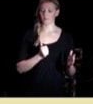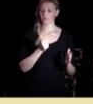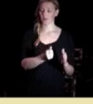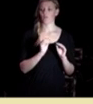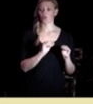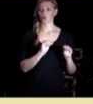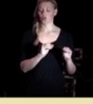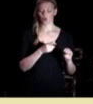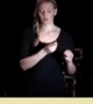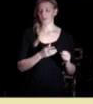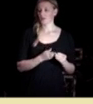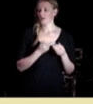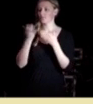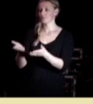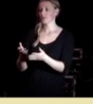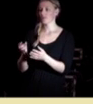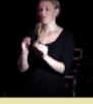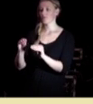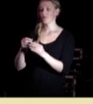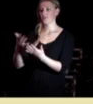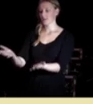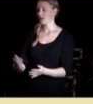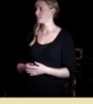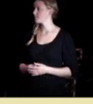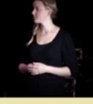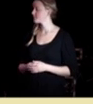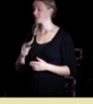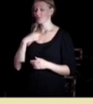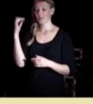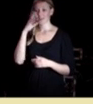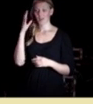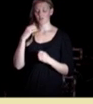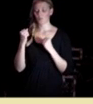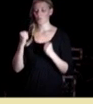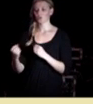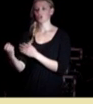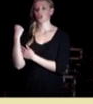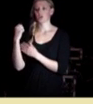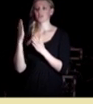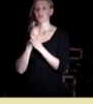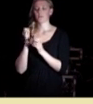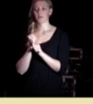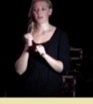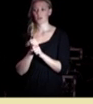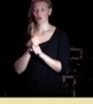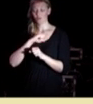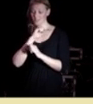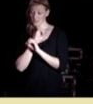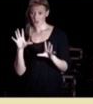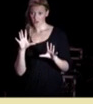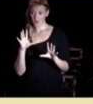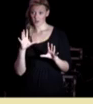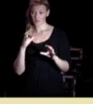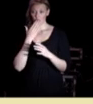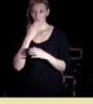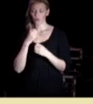vi det videre ut. Det jeg tenker er at vi også må styrke samarbeidet. Og klarer vi det, så